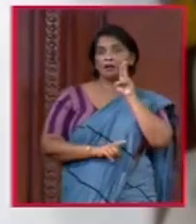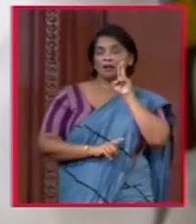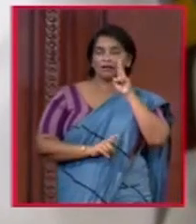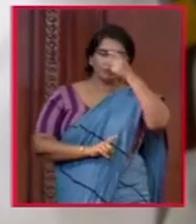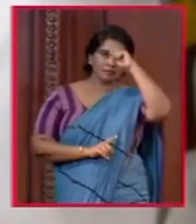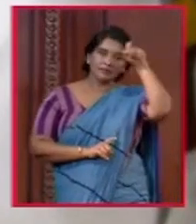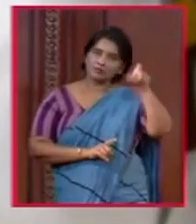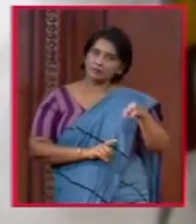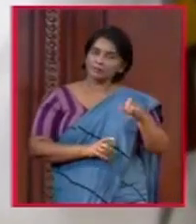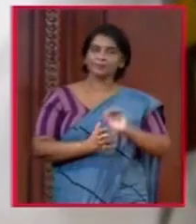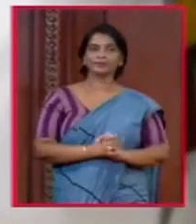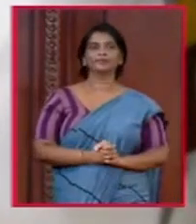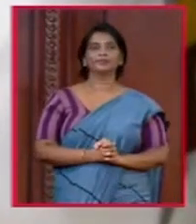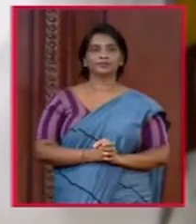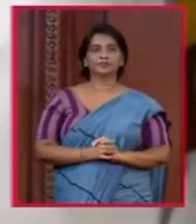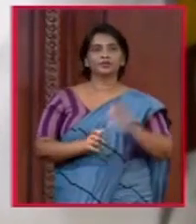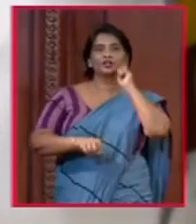මැතිතුමා